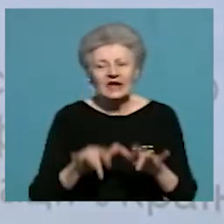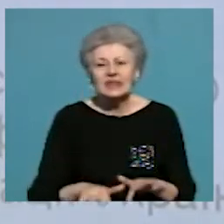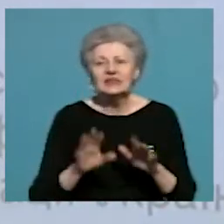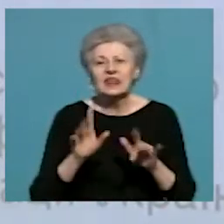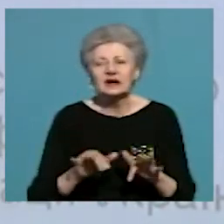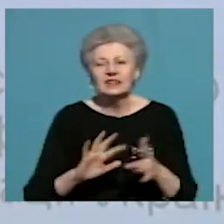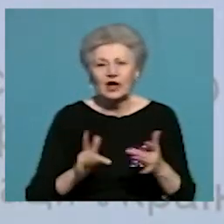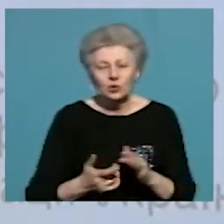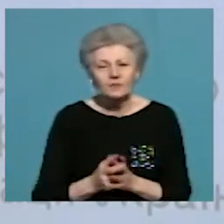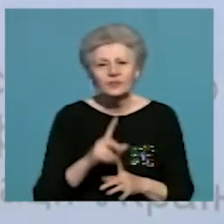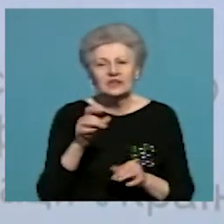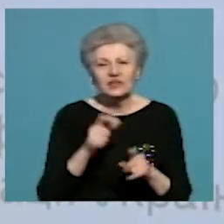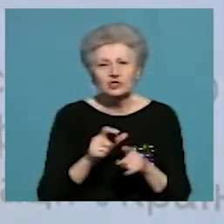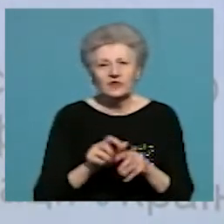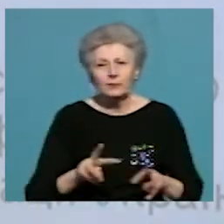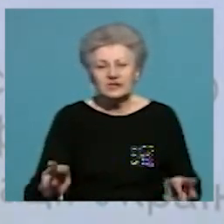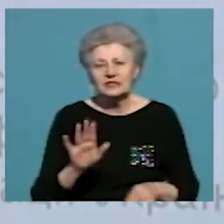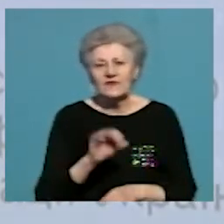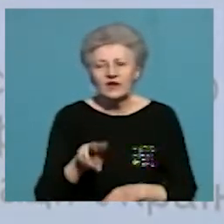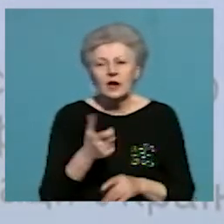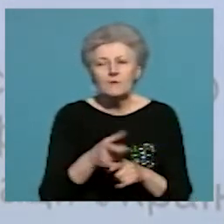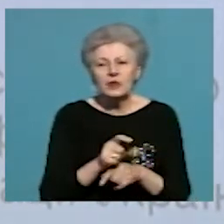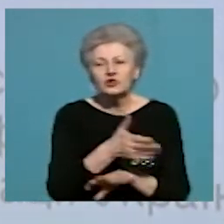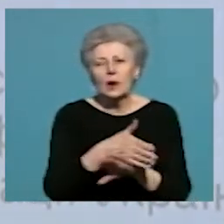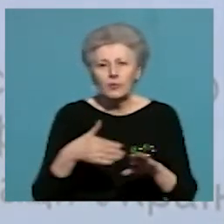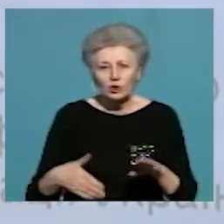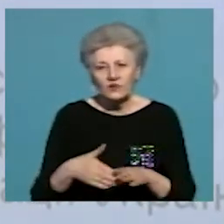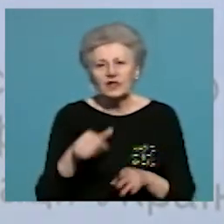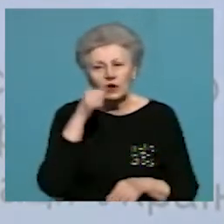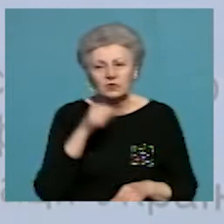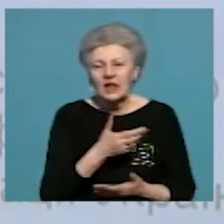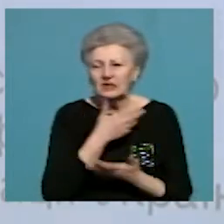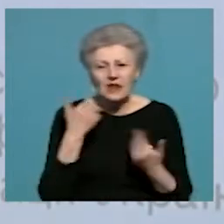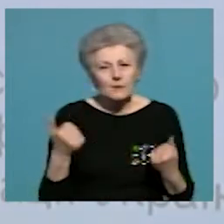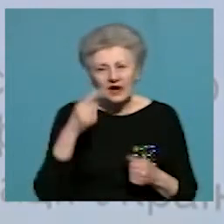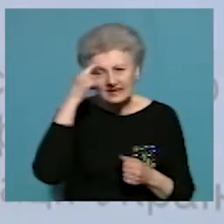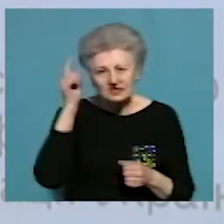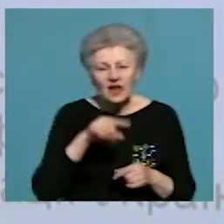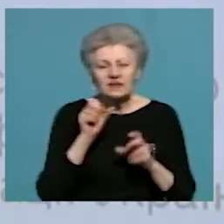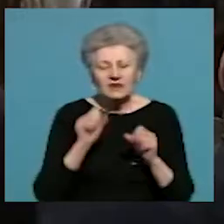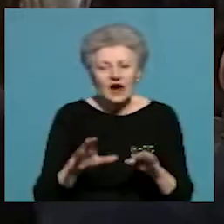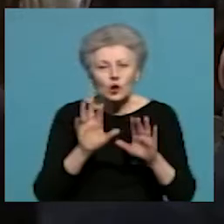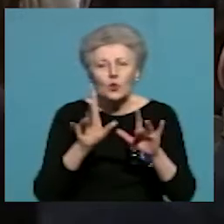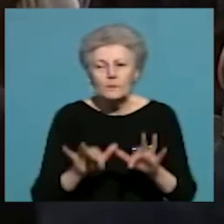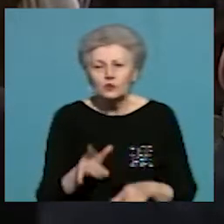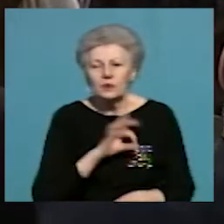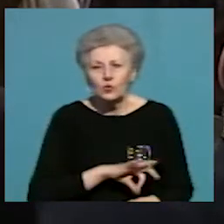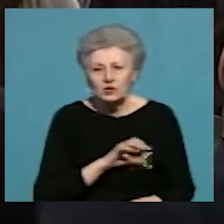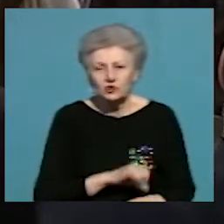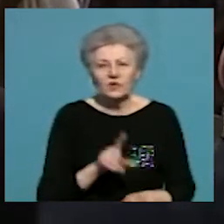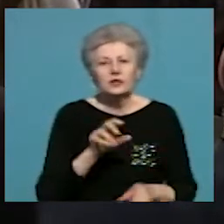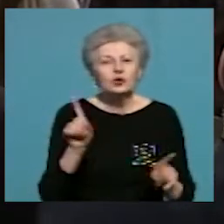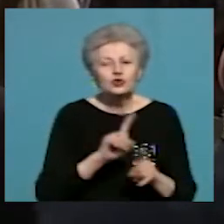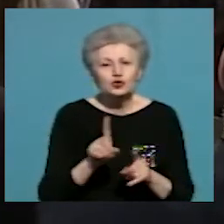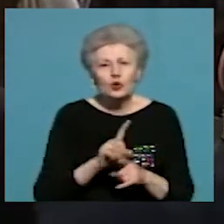міністра Михайла Федорова, зараз більш як половина українців не мають достатніх знань, як налаштувати комп'ютер та інші пристрої, щоб